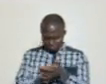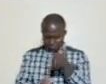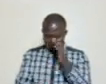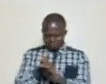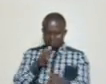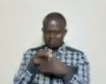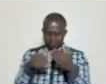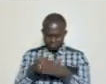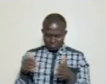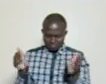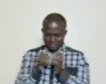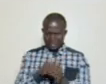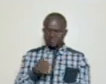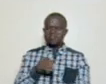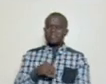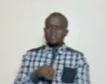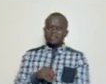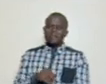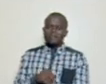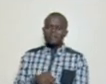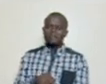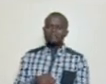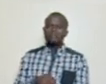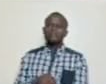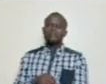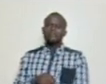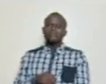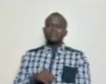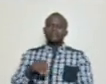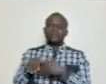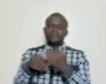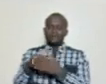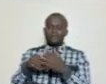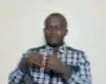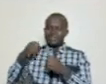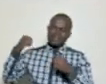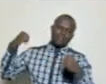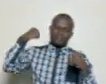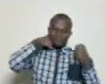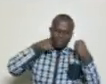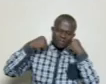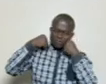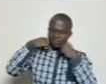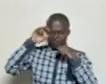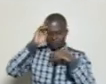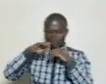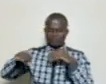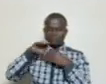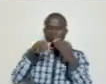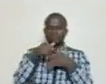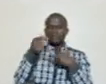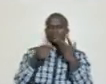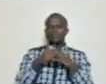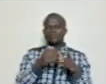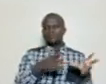barabijyana kandi baranankubita. Urumva bankubitiye hariya ku rwibutso rwa Kamonyi hariya hasi ibintu nari mpakiye byose